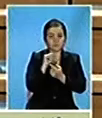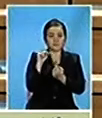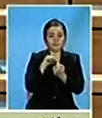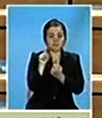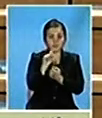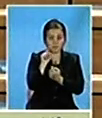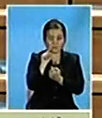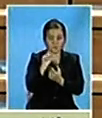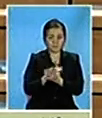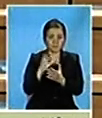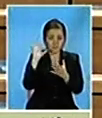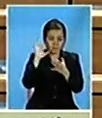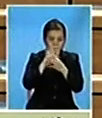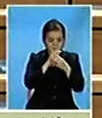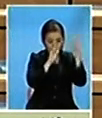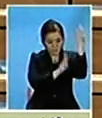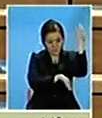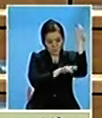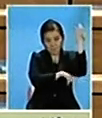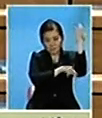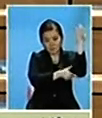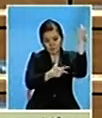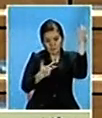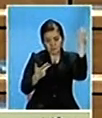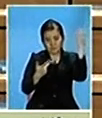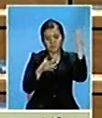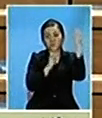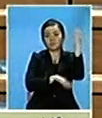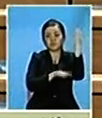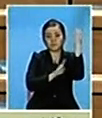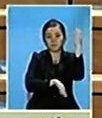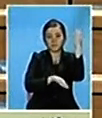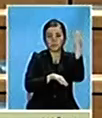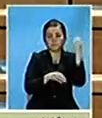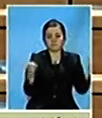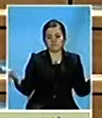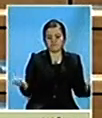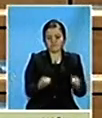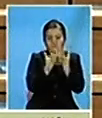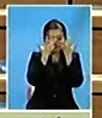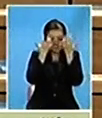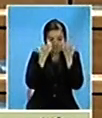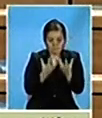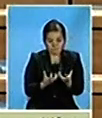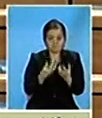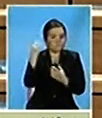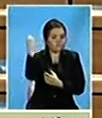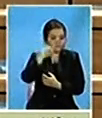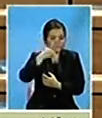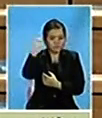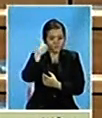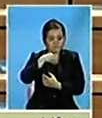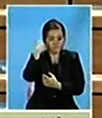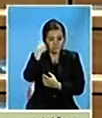การณ์ใน3จังหวัดชายแดนภาคใต้ซึ่งได้ก่อความรุนแรงขึ้น